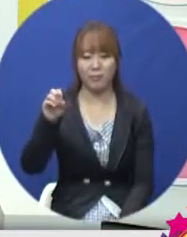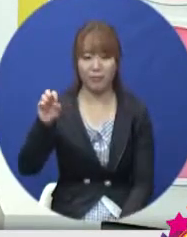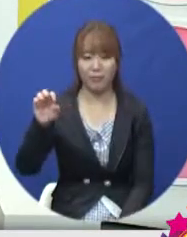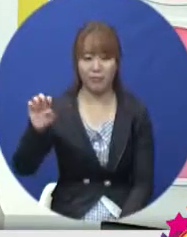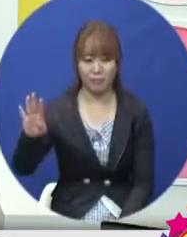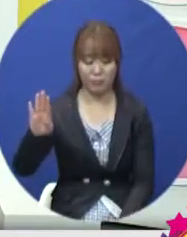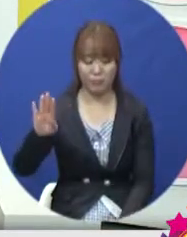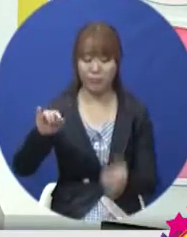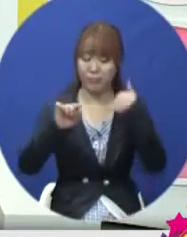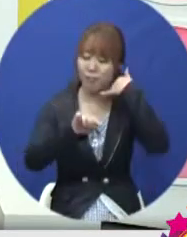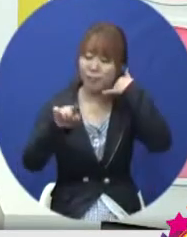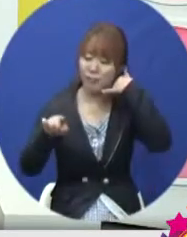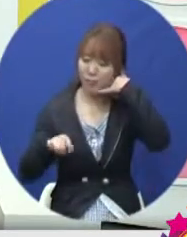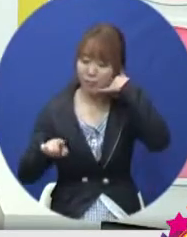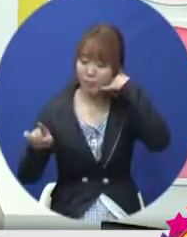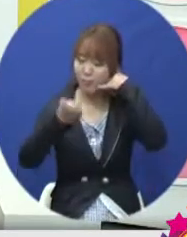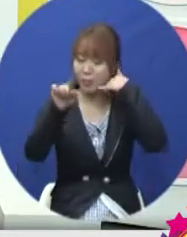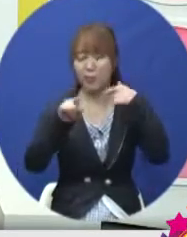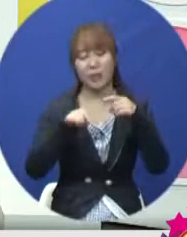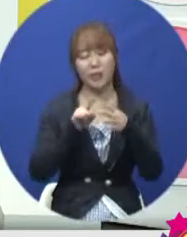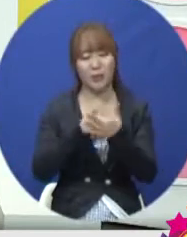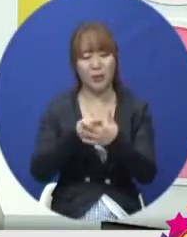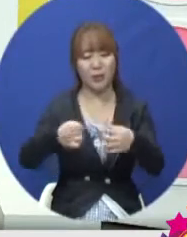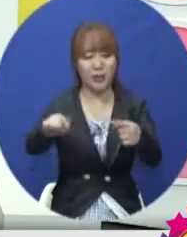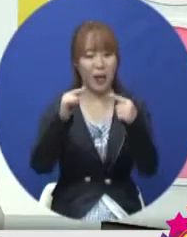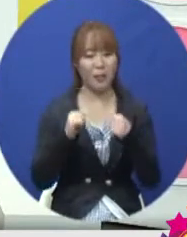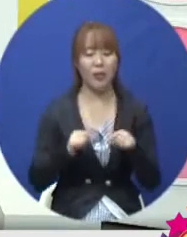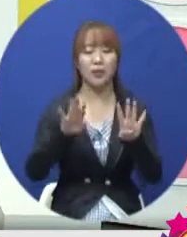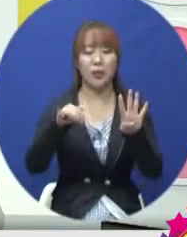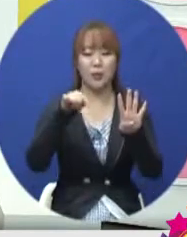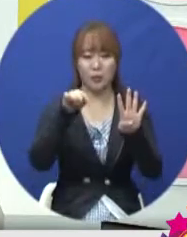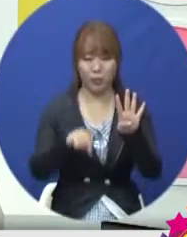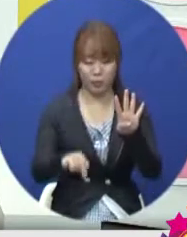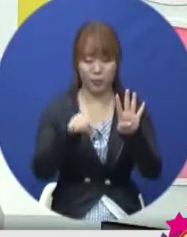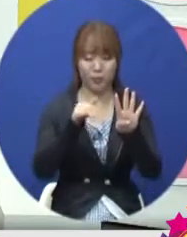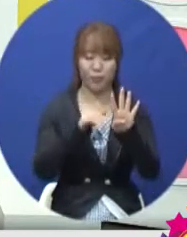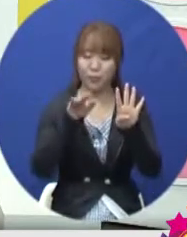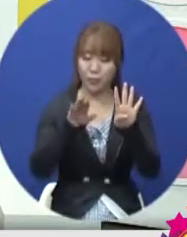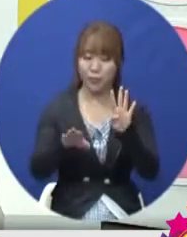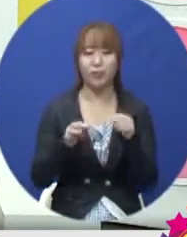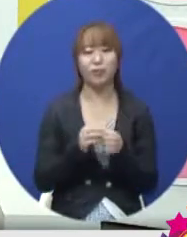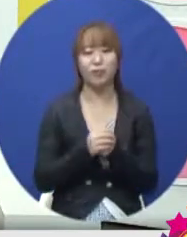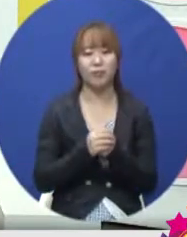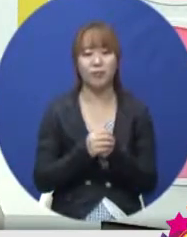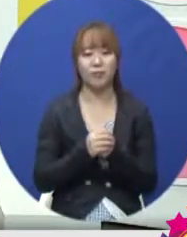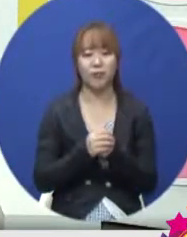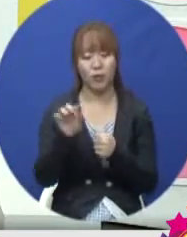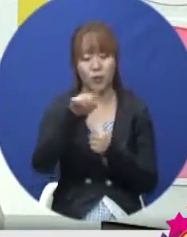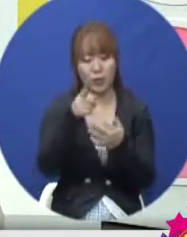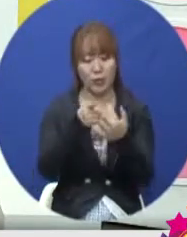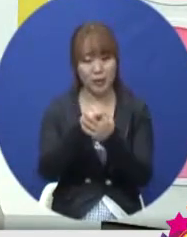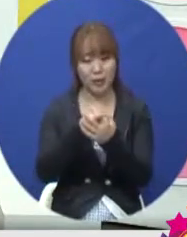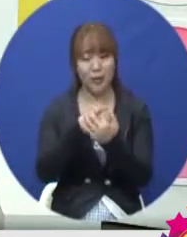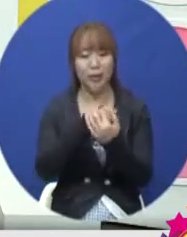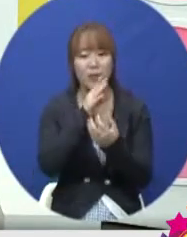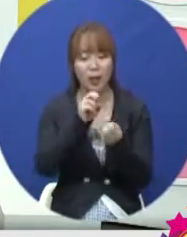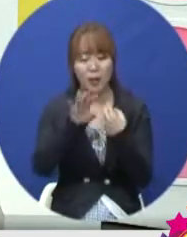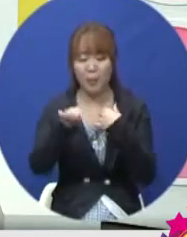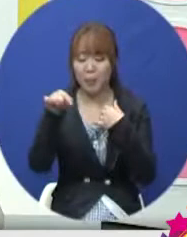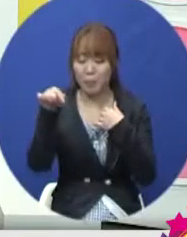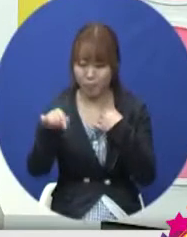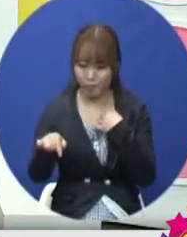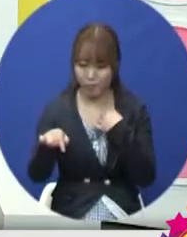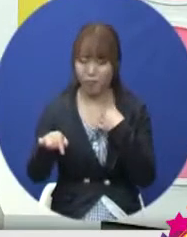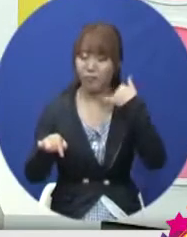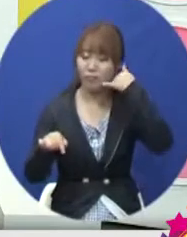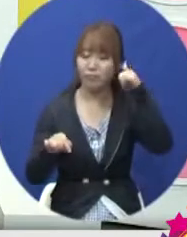060-608-1004 눌러주시고요. 네? 퀴즈 참여 4번입니다. 4번을 꾹 누르신 후에 퀴즈의 정답을 또 눌러주시고요.